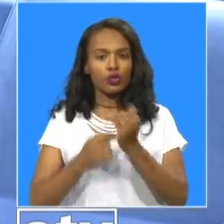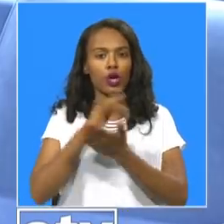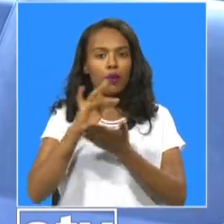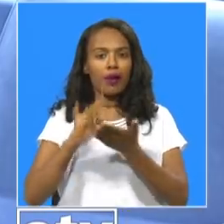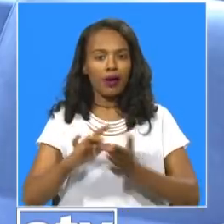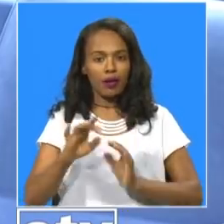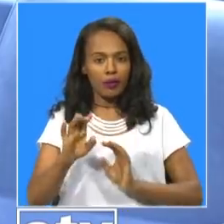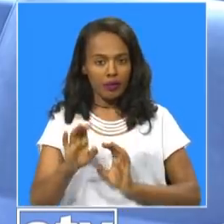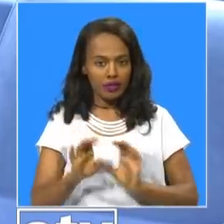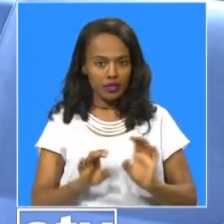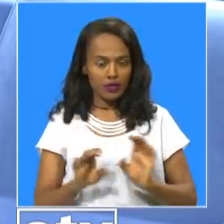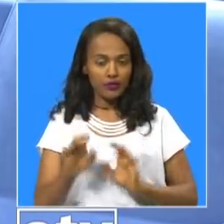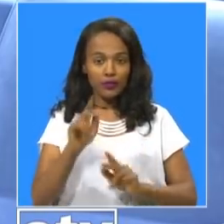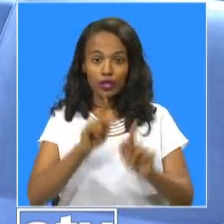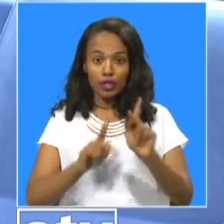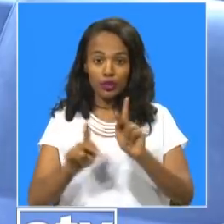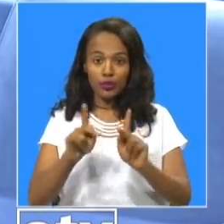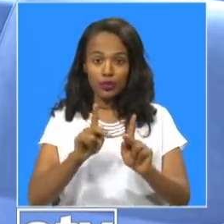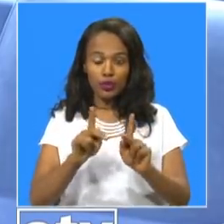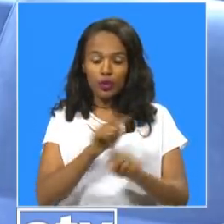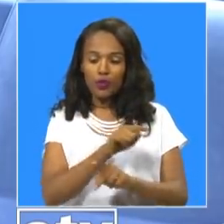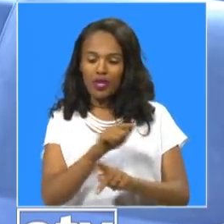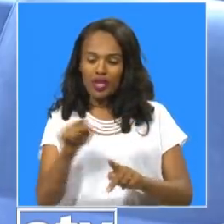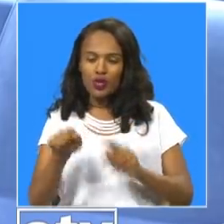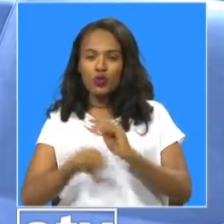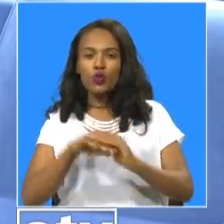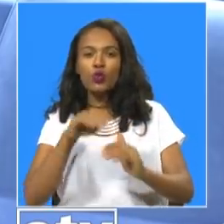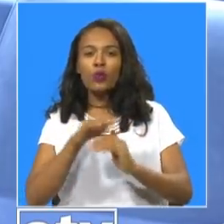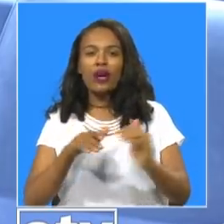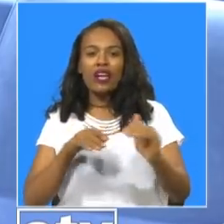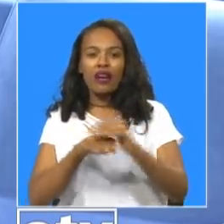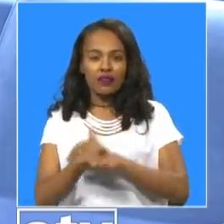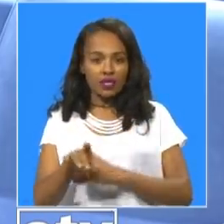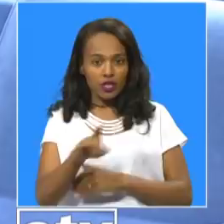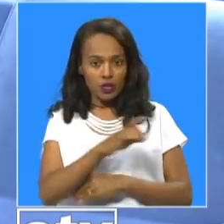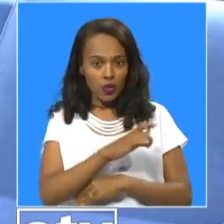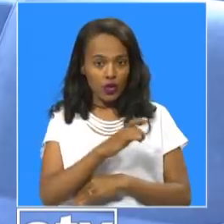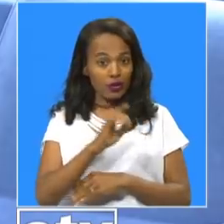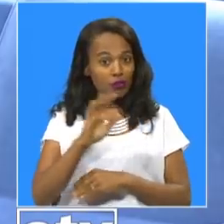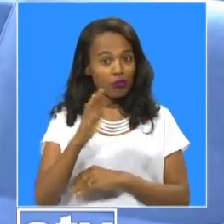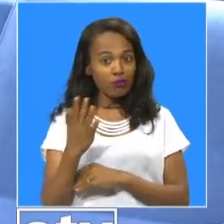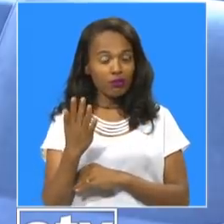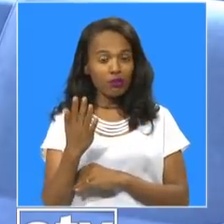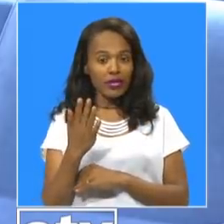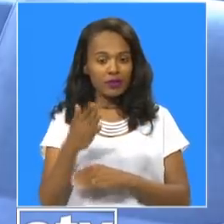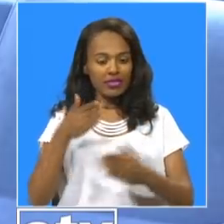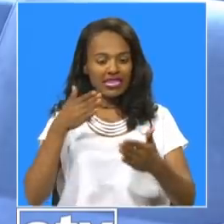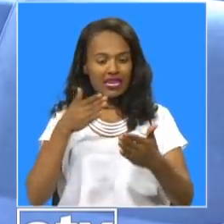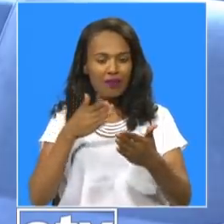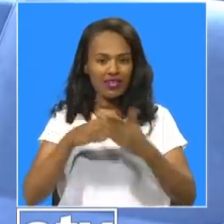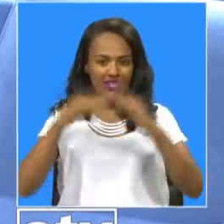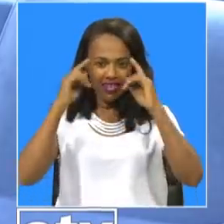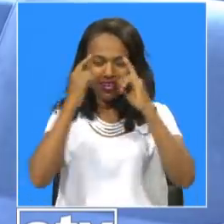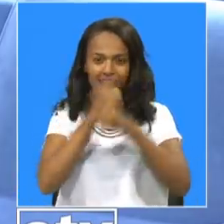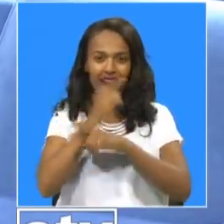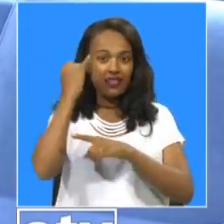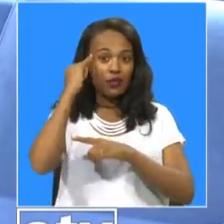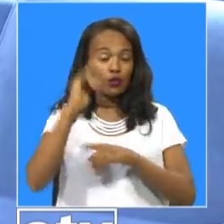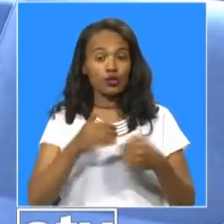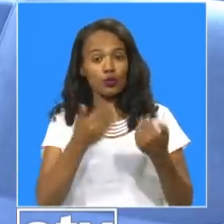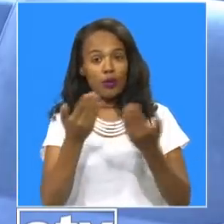ማዕከል በማድረግ ህዝቡ በእነሱ መዳፍ ስር እንደሆነ በማስመሰል የማደናገሪያ ሐሳቦችን